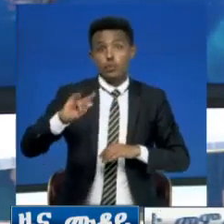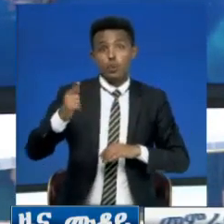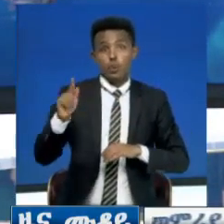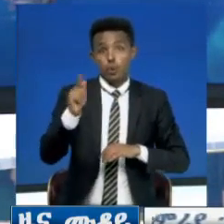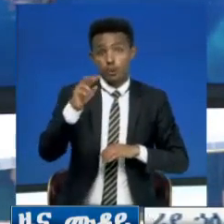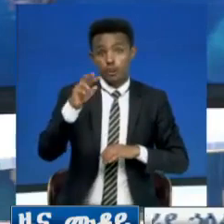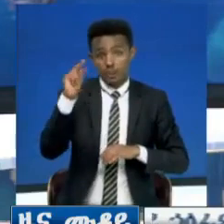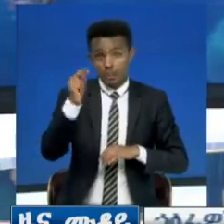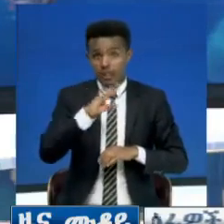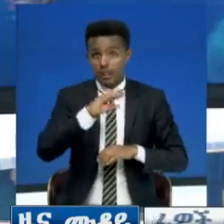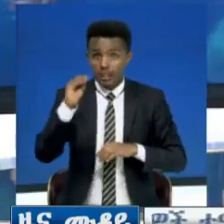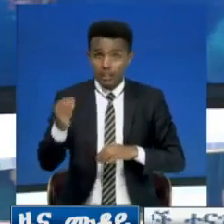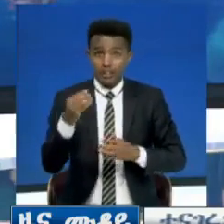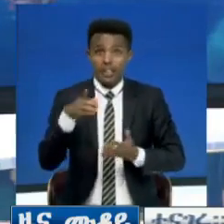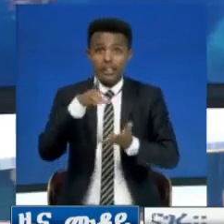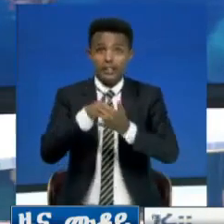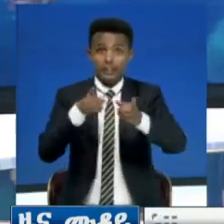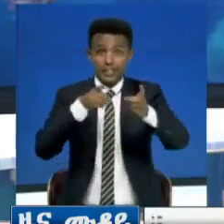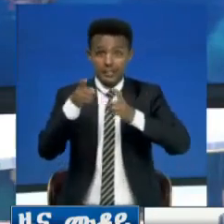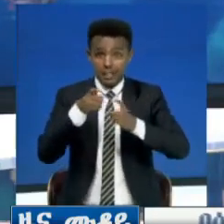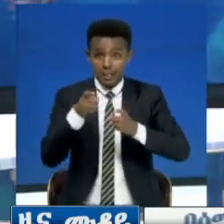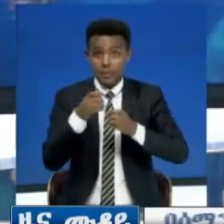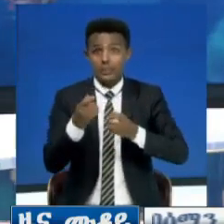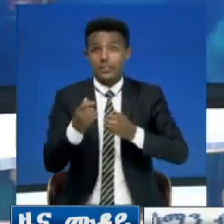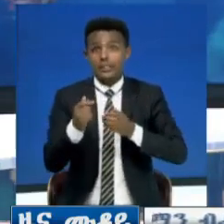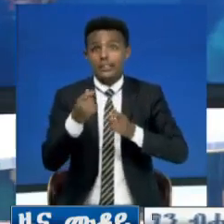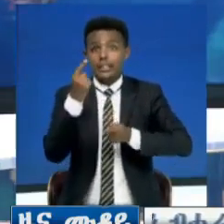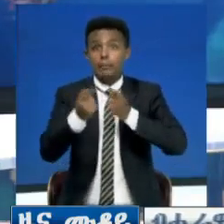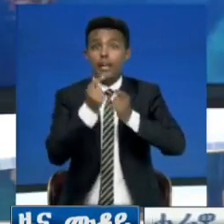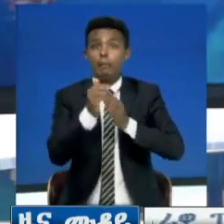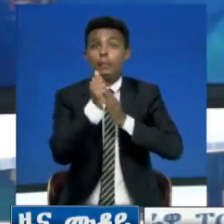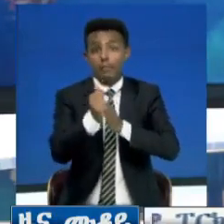ንግድና ገበያ ልማት መምሪያ ኃላፊዎች ተናገሩ። ሰው ሰራሽ